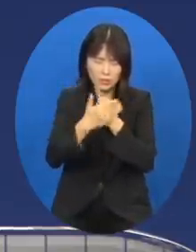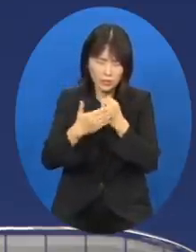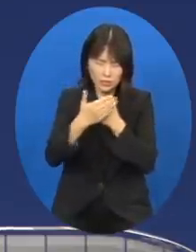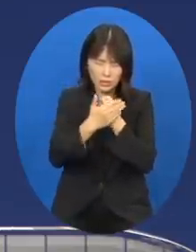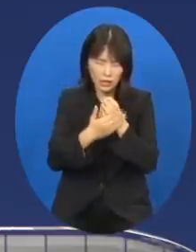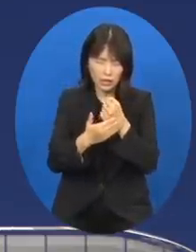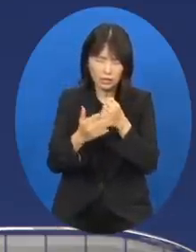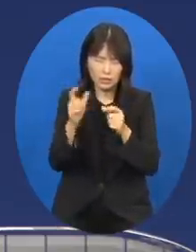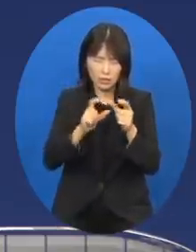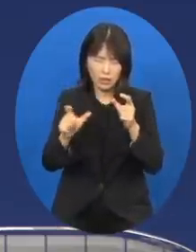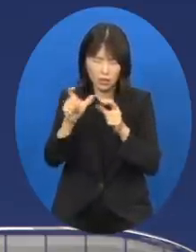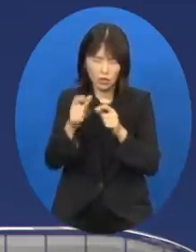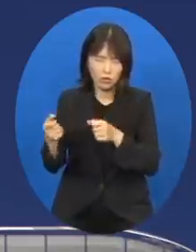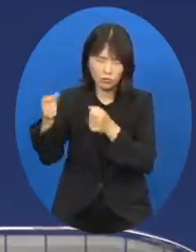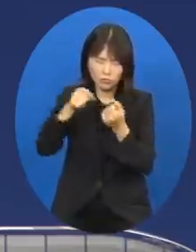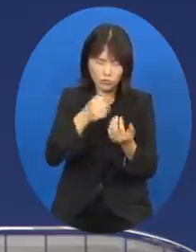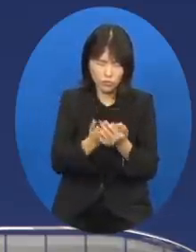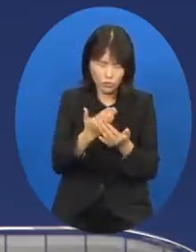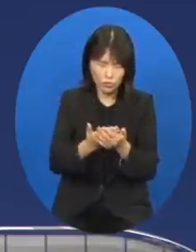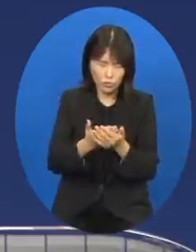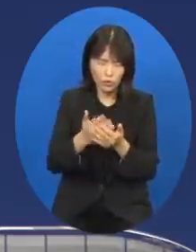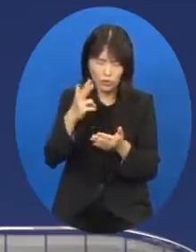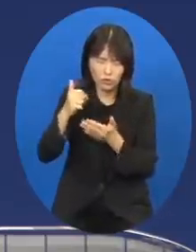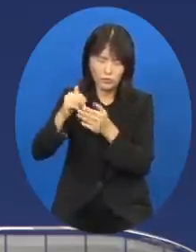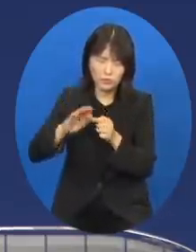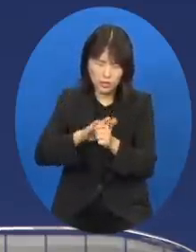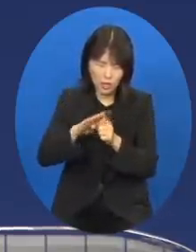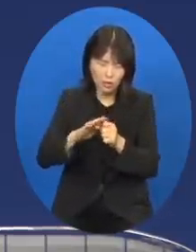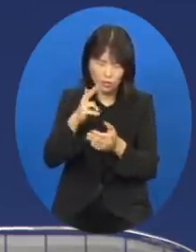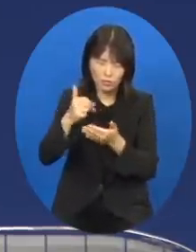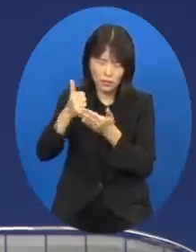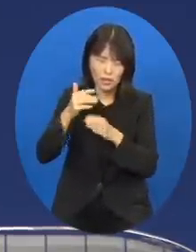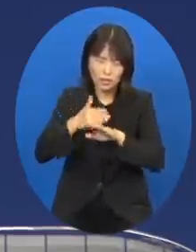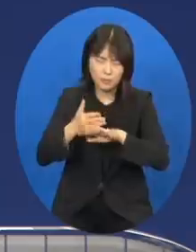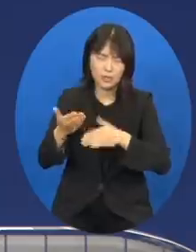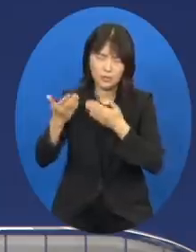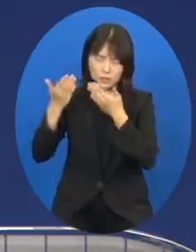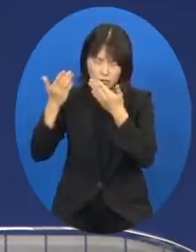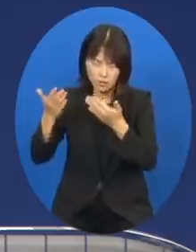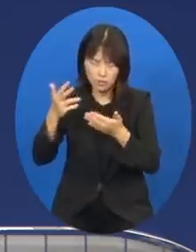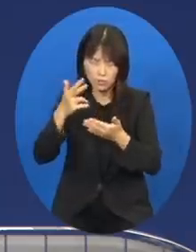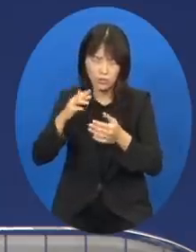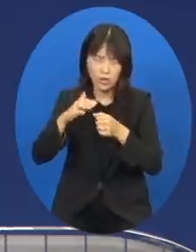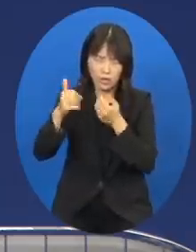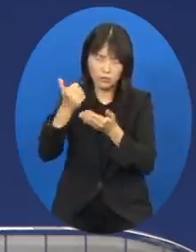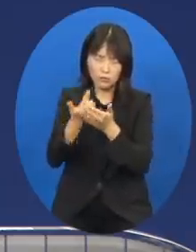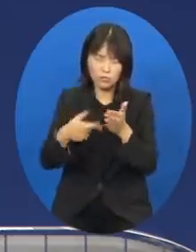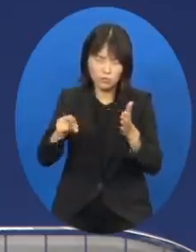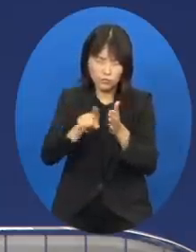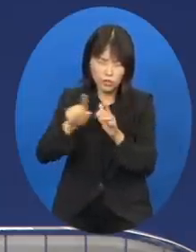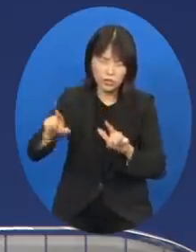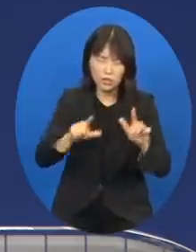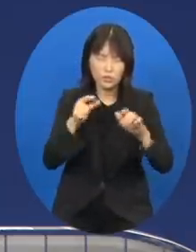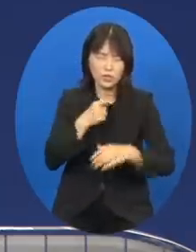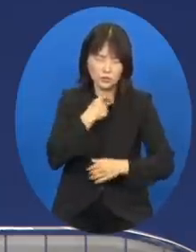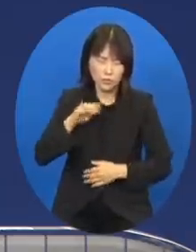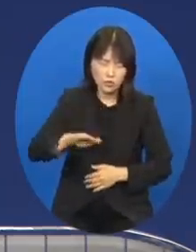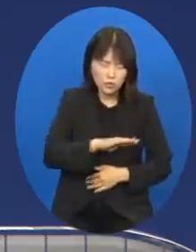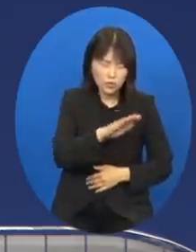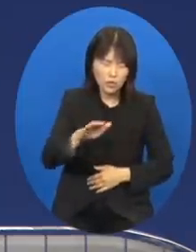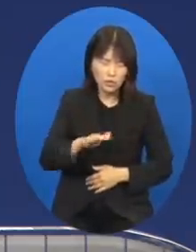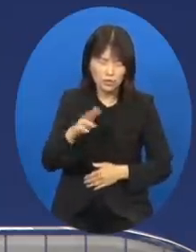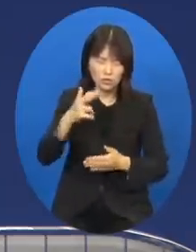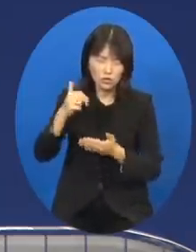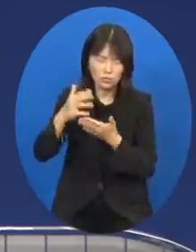은혜를 더하소서. 주님을 사랑하고 주님께 감사하고 하나님을 위해서 살고 싶어하는 저희들을